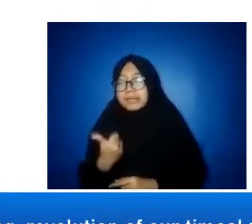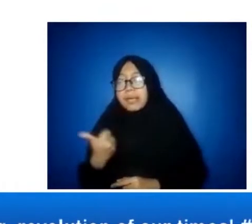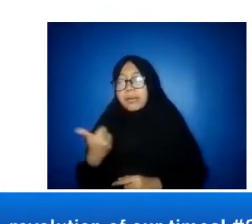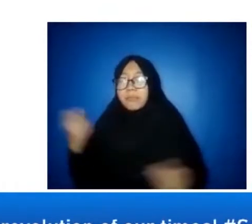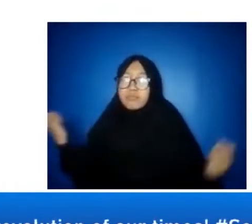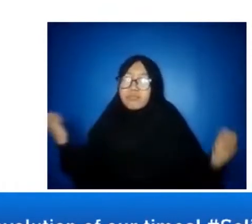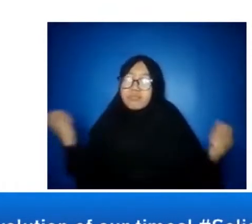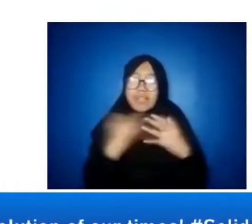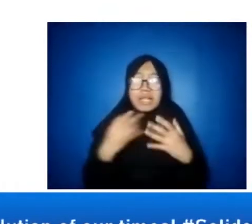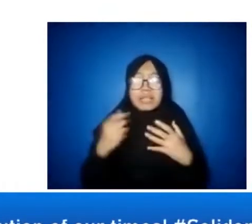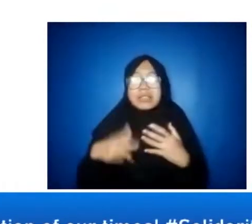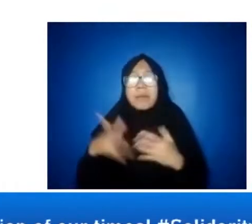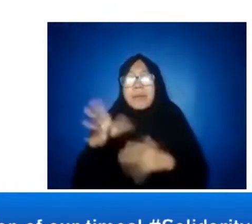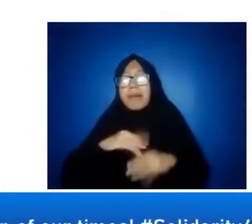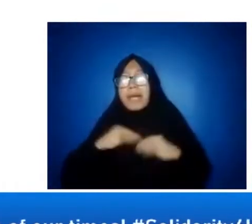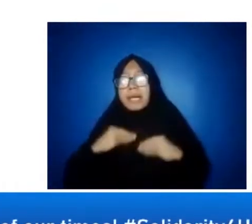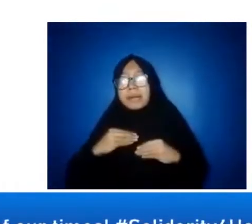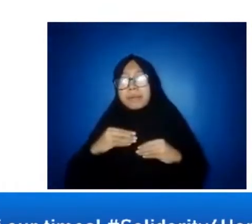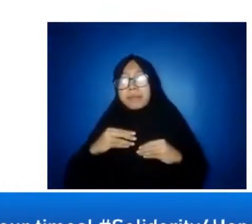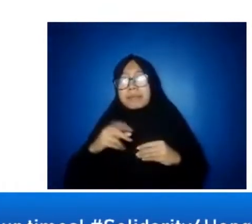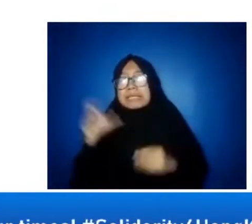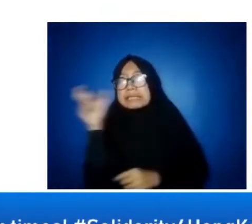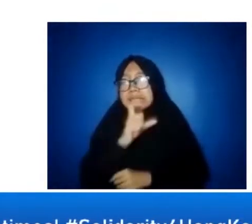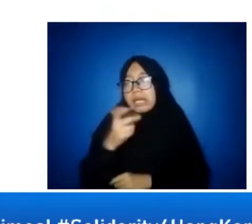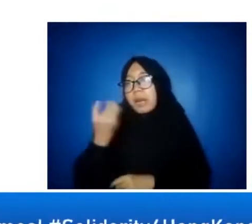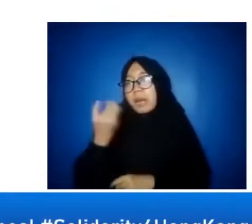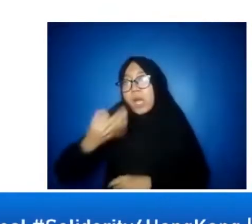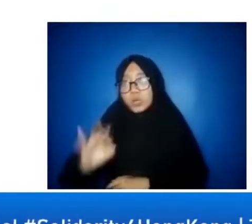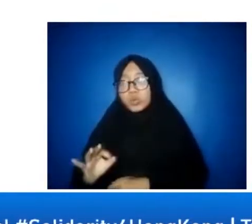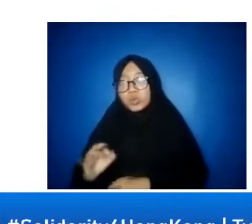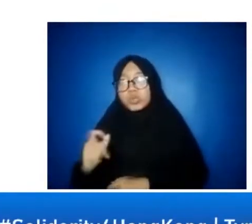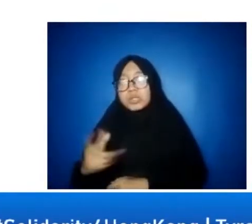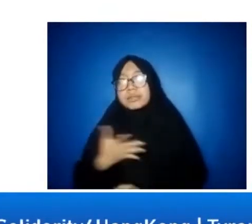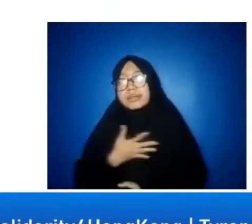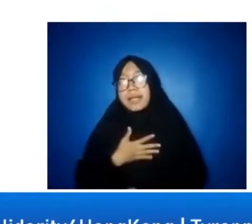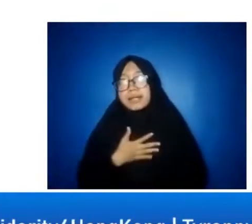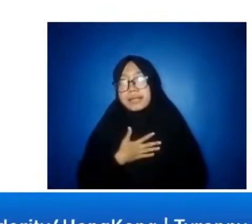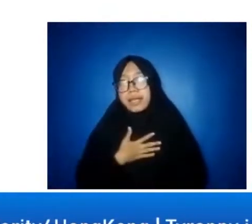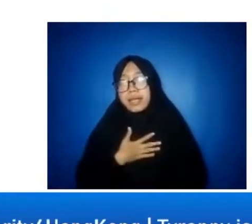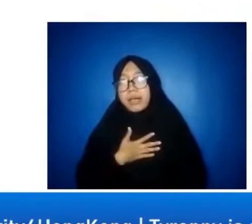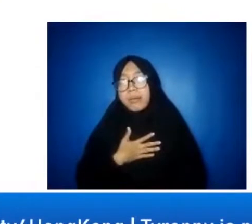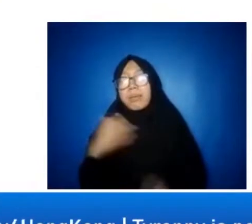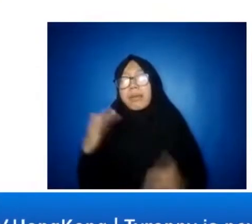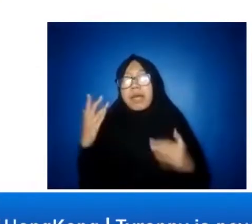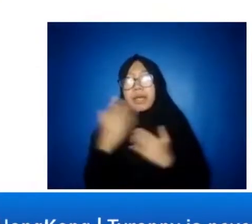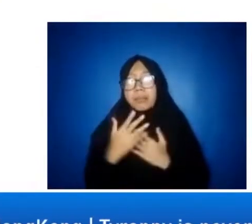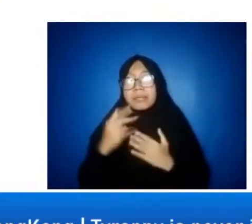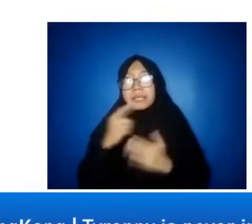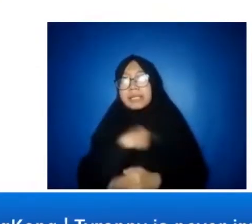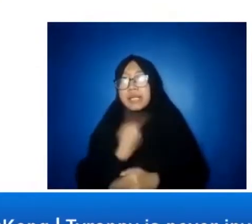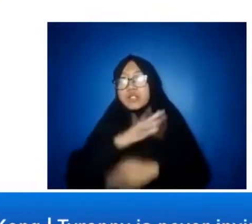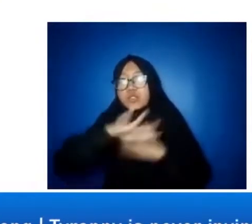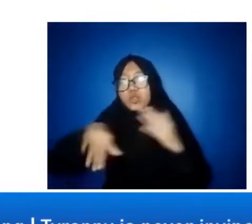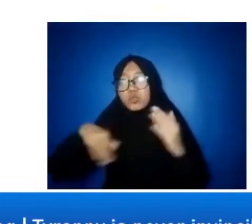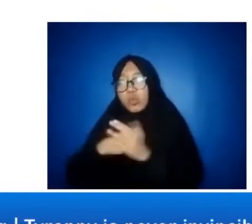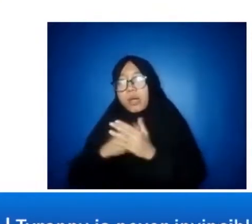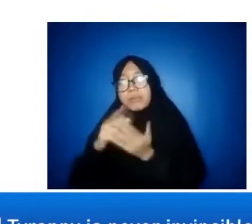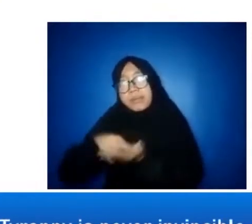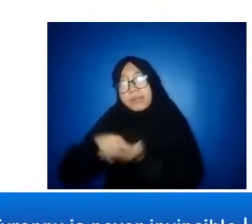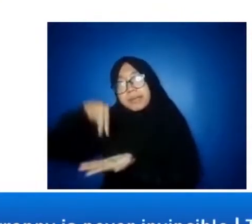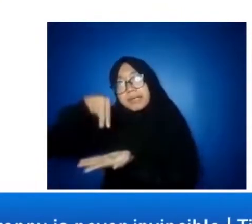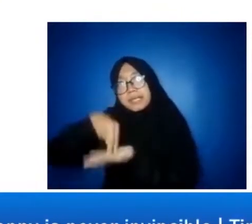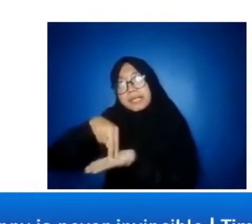tactic. Therefore, I and I hope we should stand together with the Hong Kongers in the fight